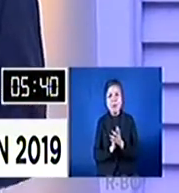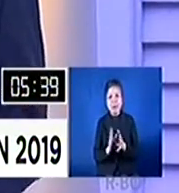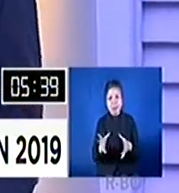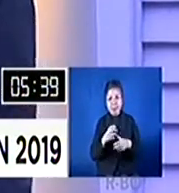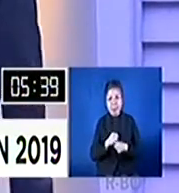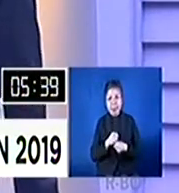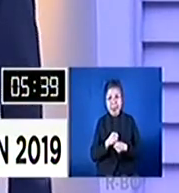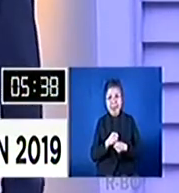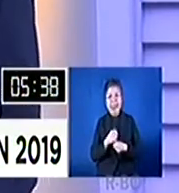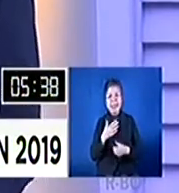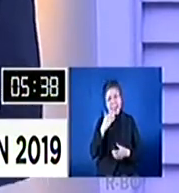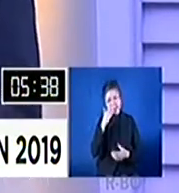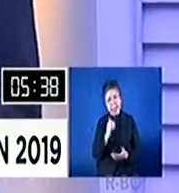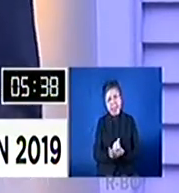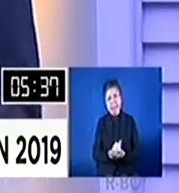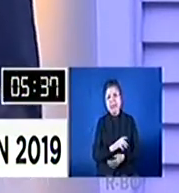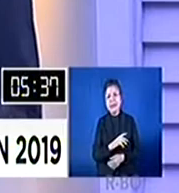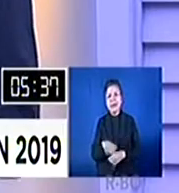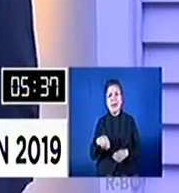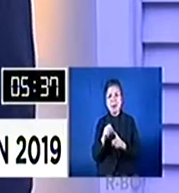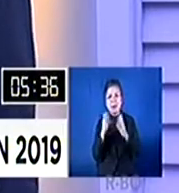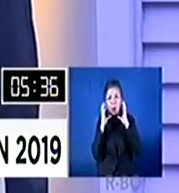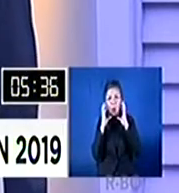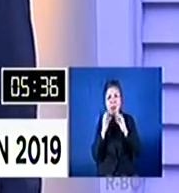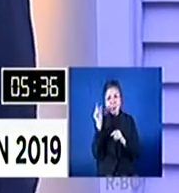saya yakin selama Prabowo Sandi diberikan